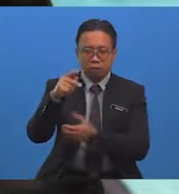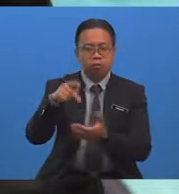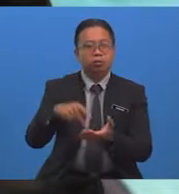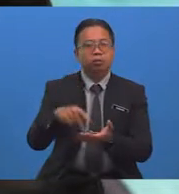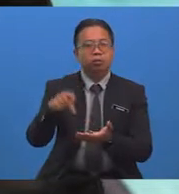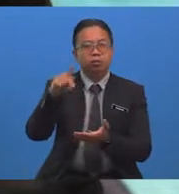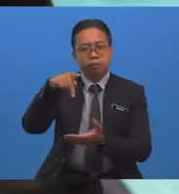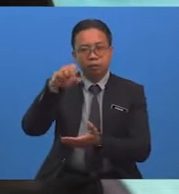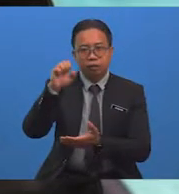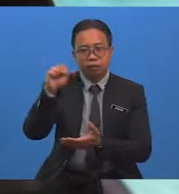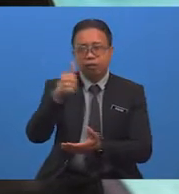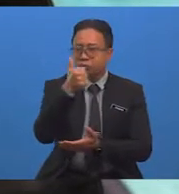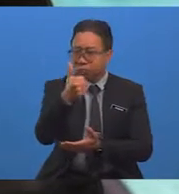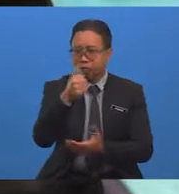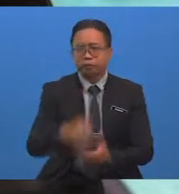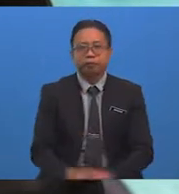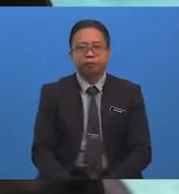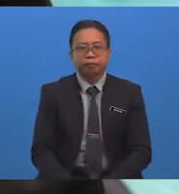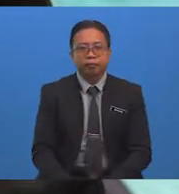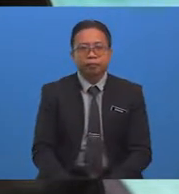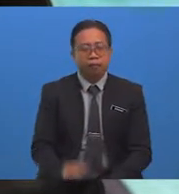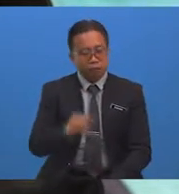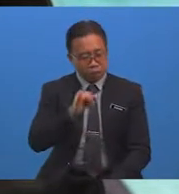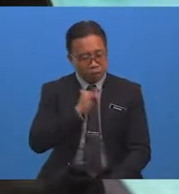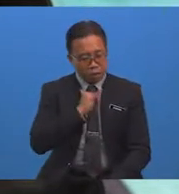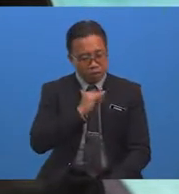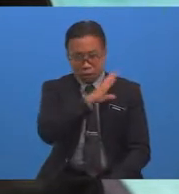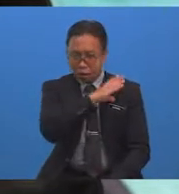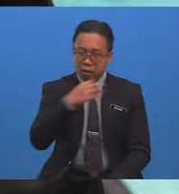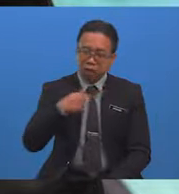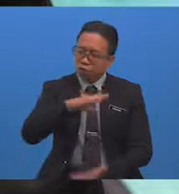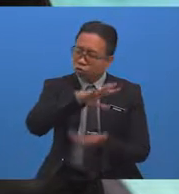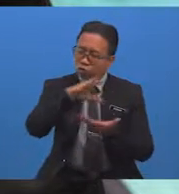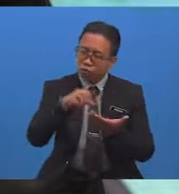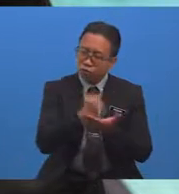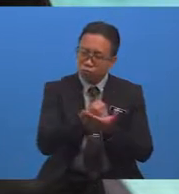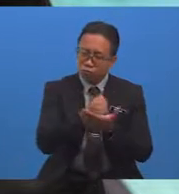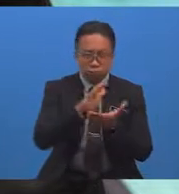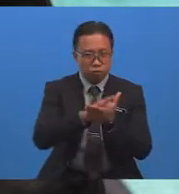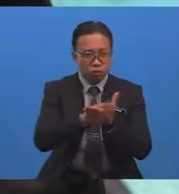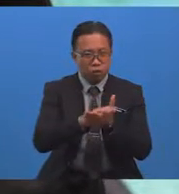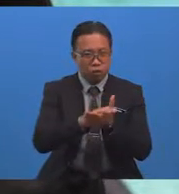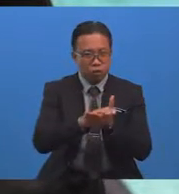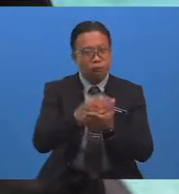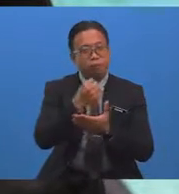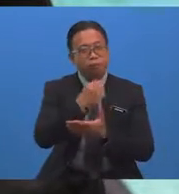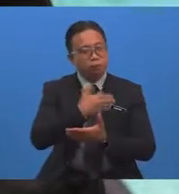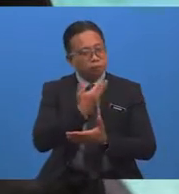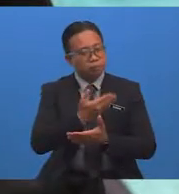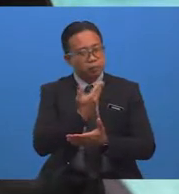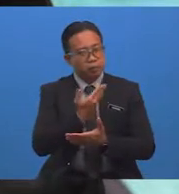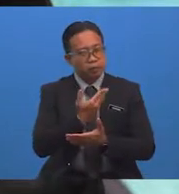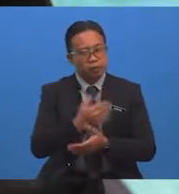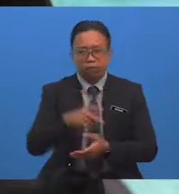Terima kasih Shippuden saya dan semua warga sekolah SKSD gembira dan bangga Crunch